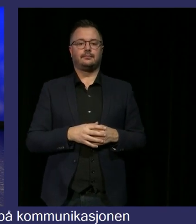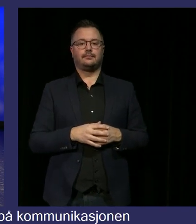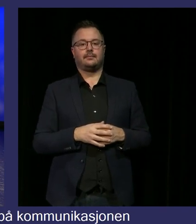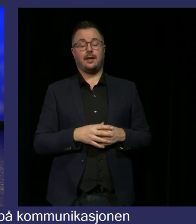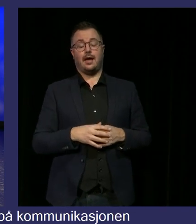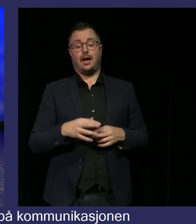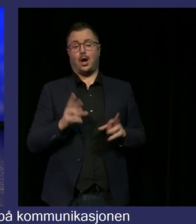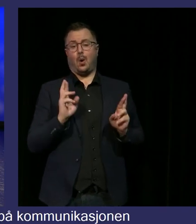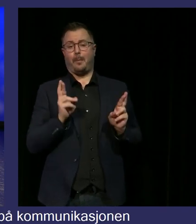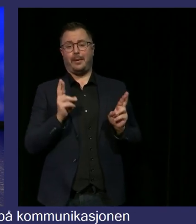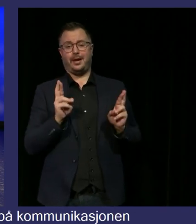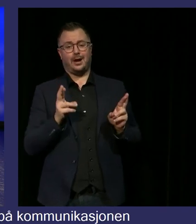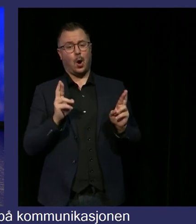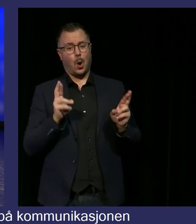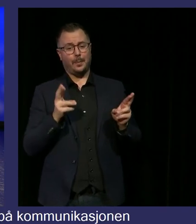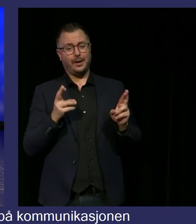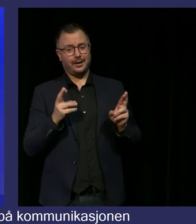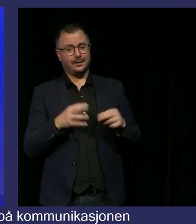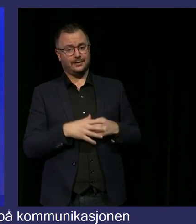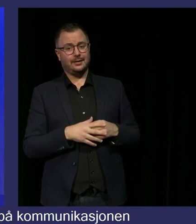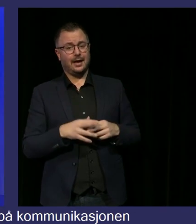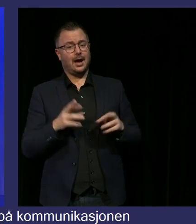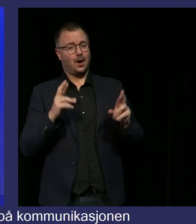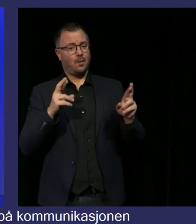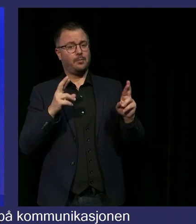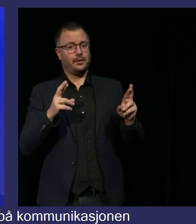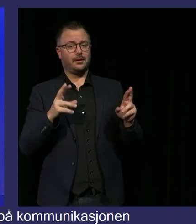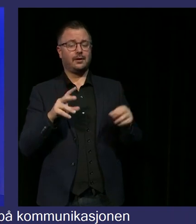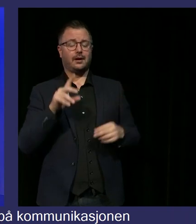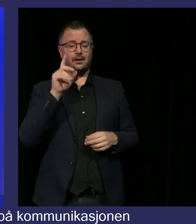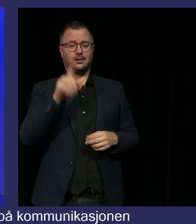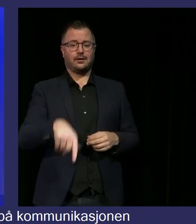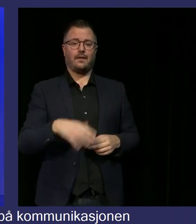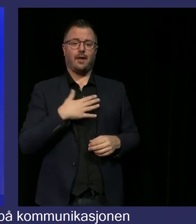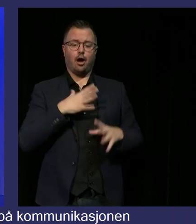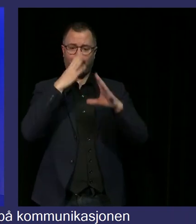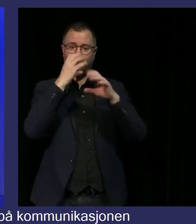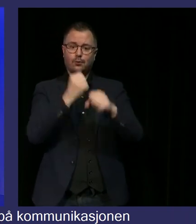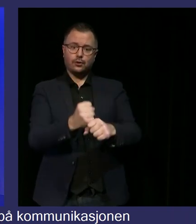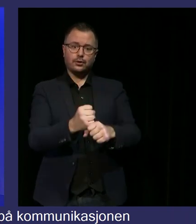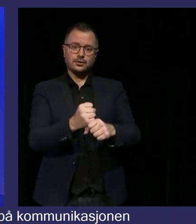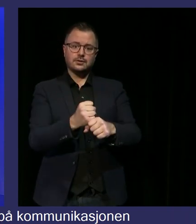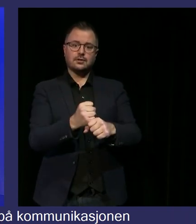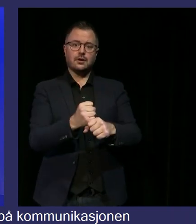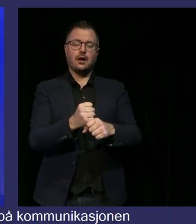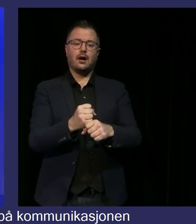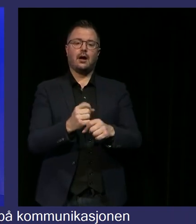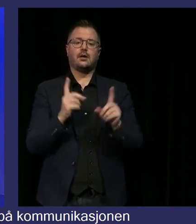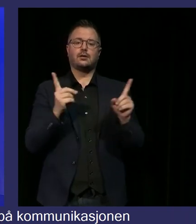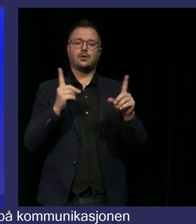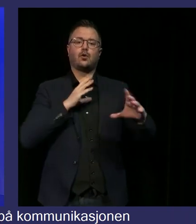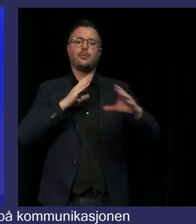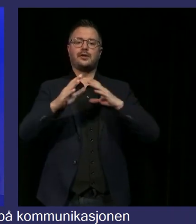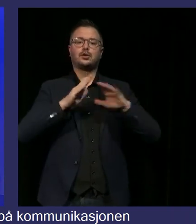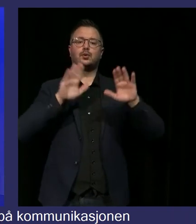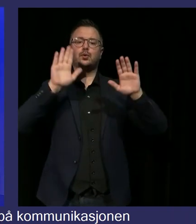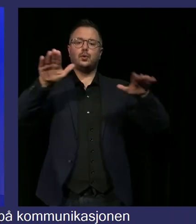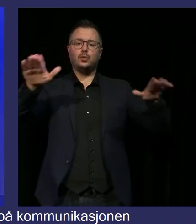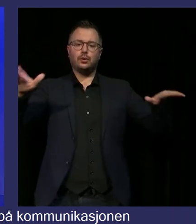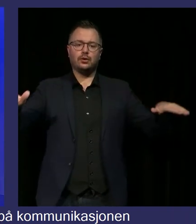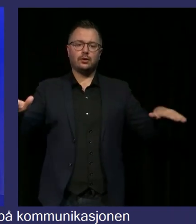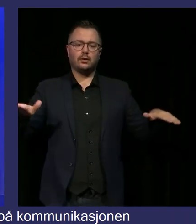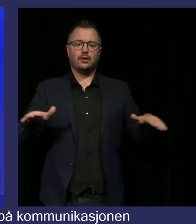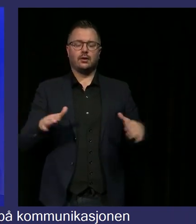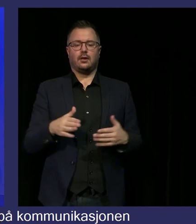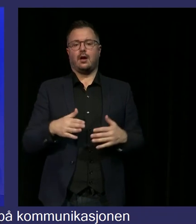Jeg håper det. Ja. Jeg håper at vi på en måte kan ha fokus på altså på den kommunikasjonen ut til da for